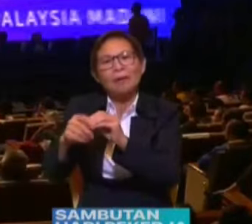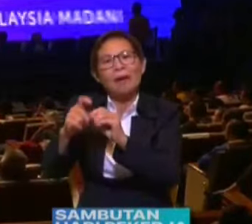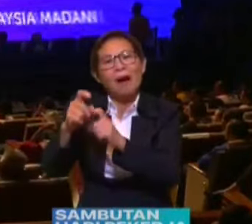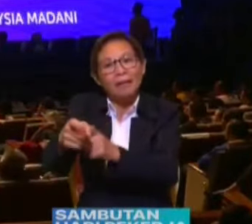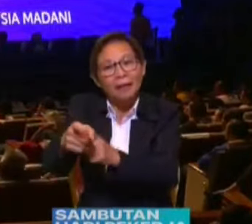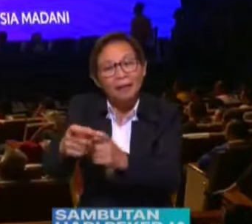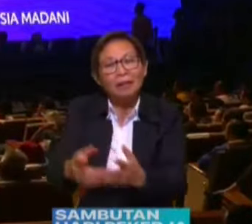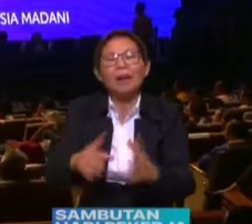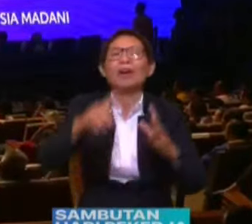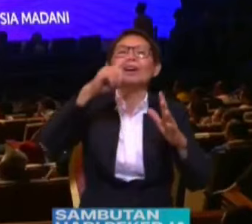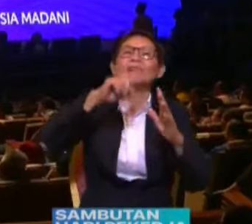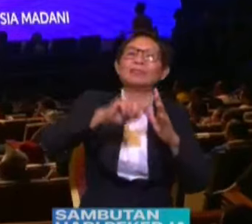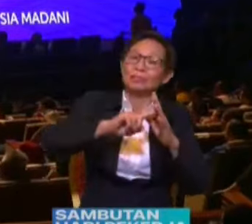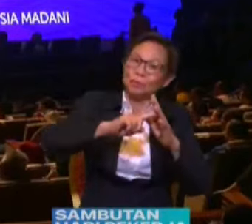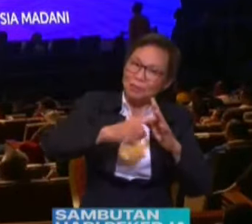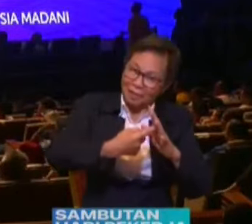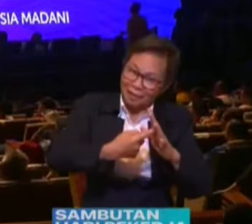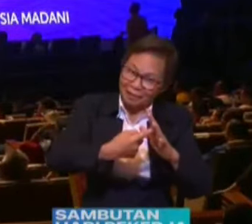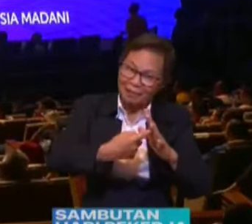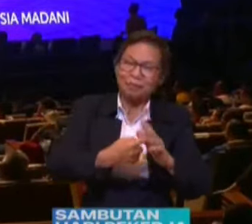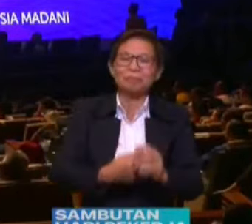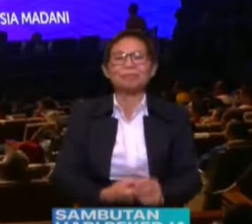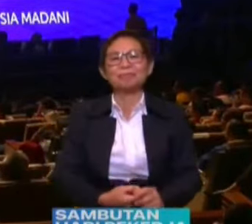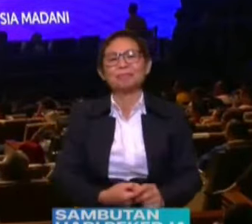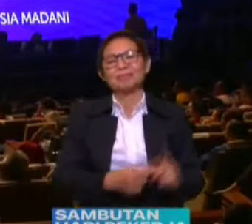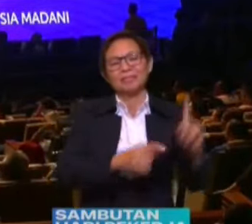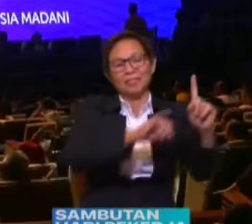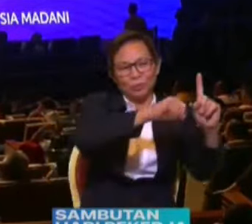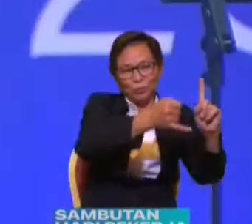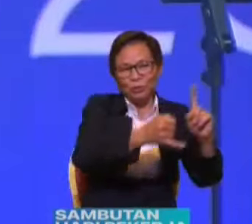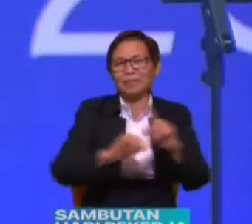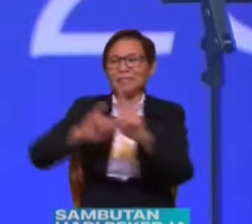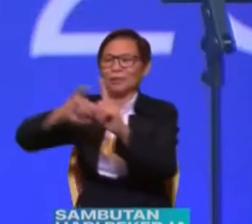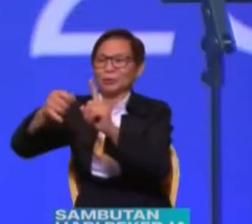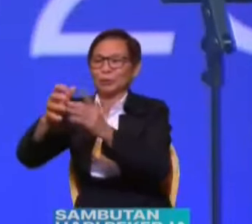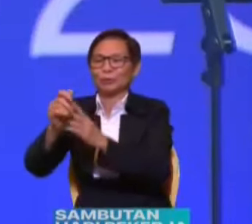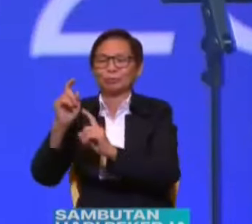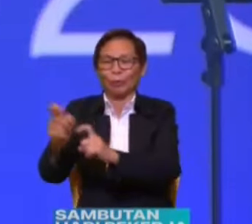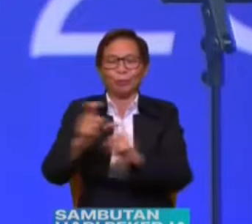sebagai permulaan. Ya.